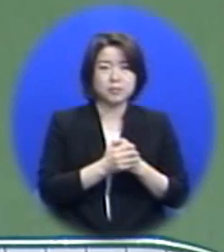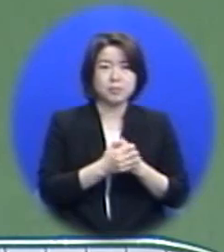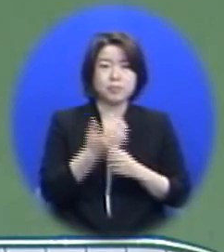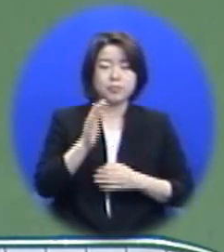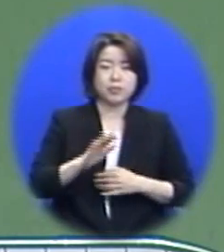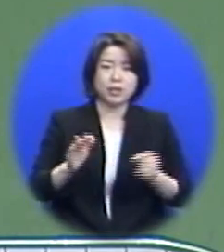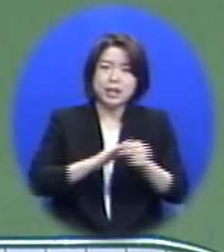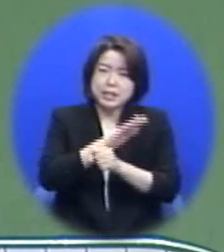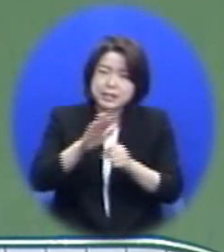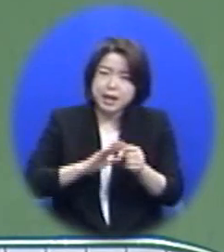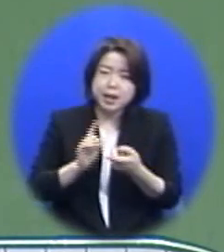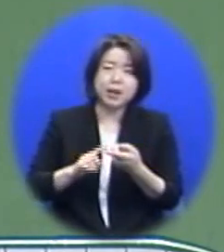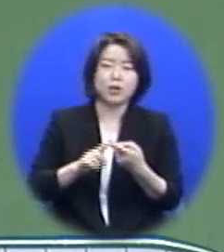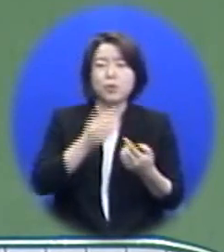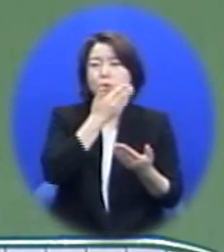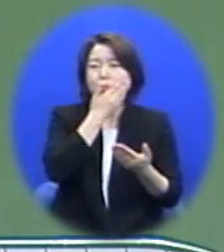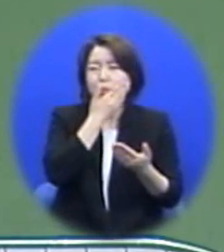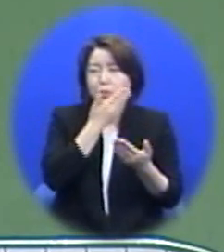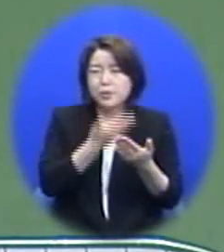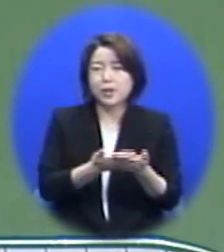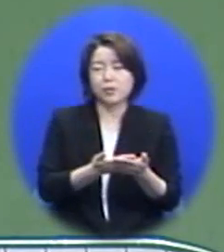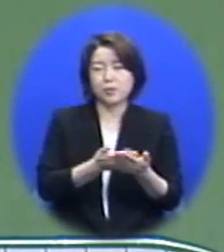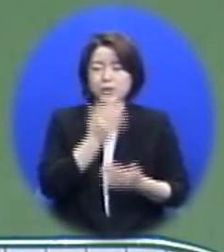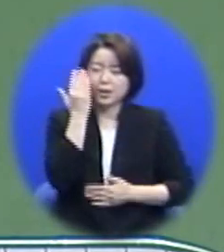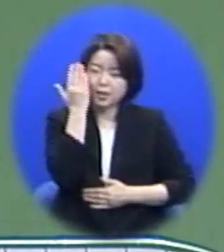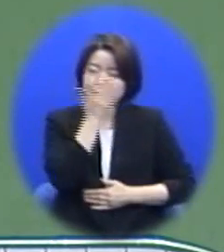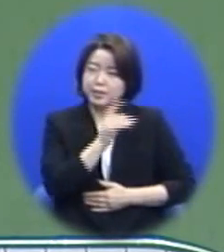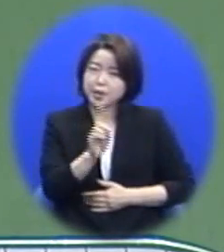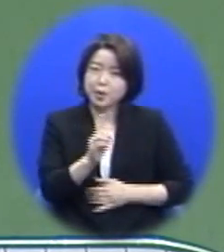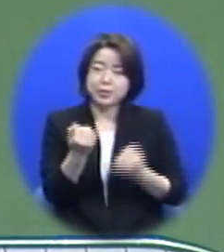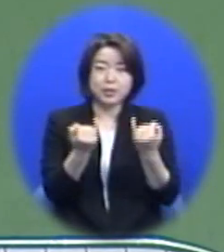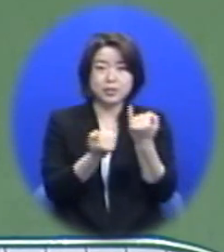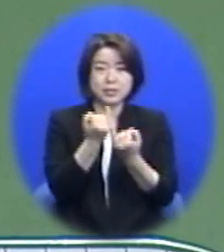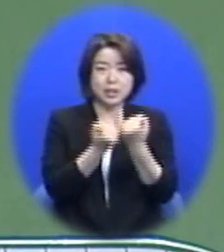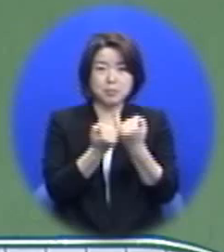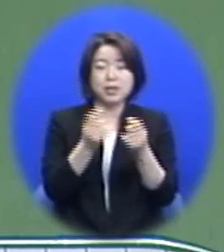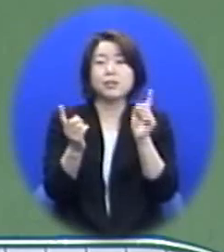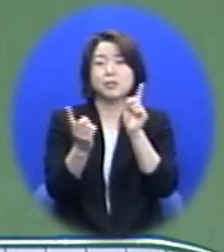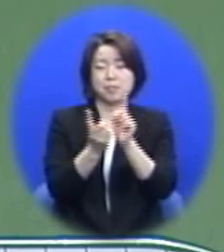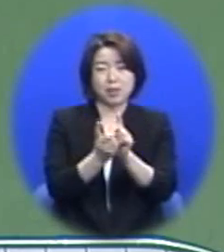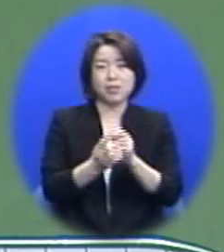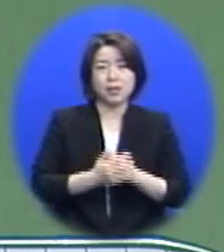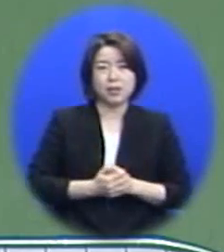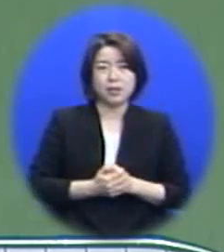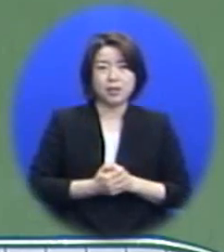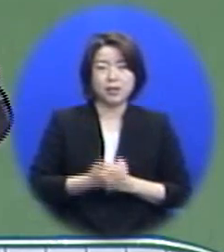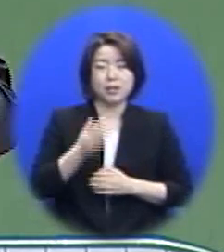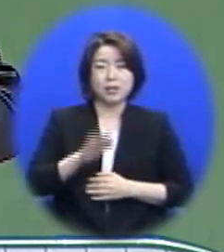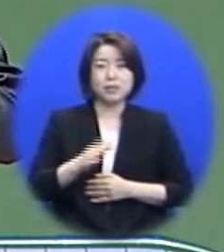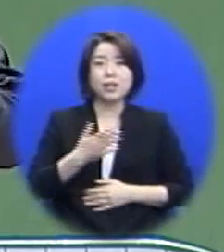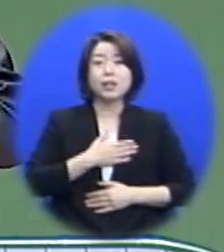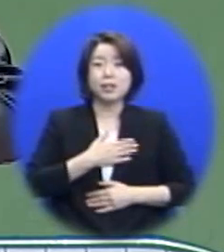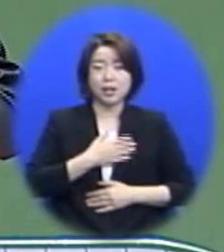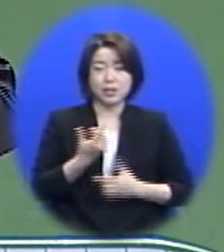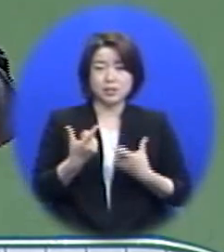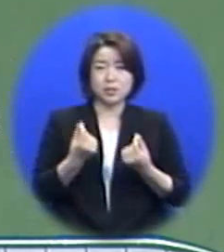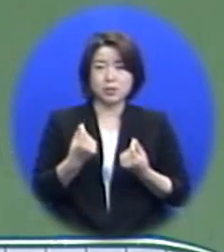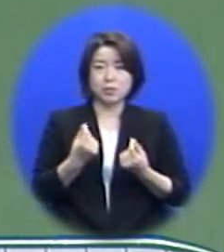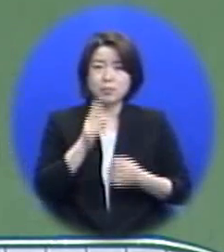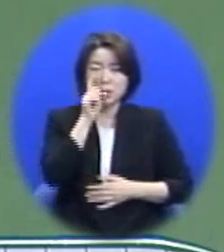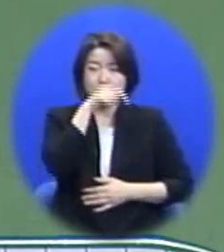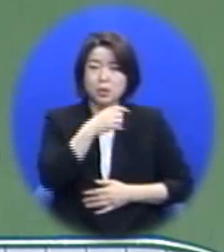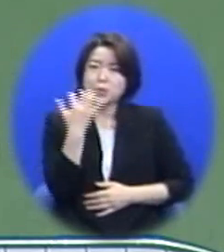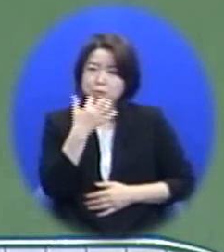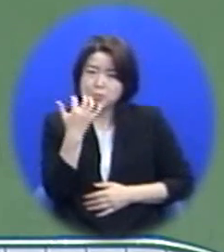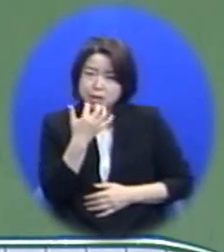아주 사랑스럽고 귀하고 순결한 어떤 자매를 만났다는 근데 나같이 이렇게 더럽고 음란한 것이